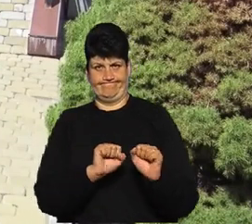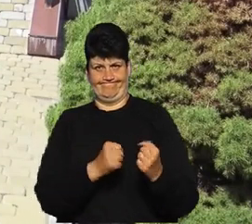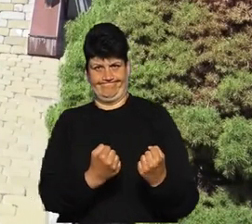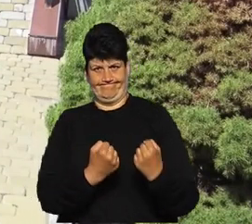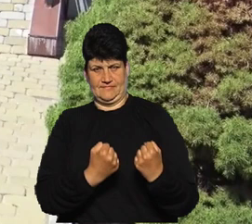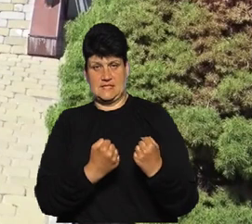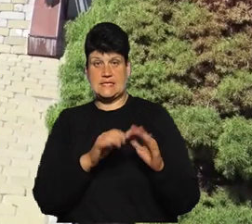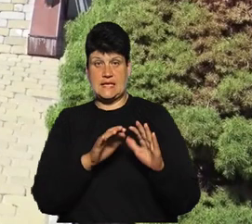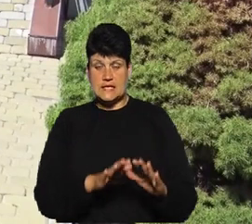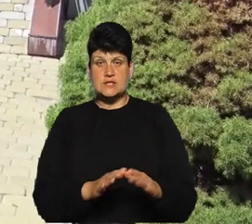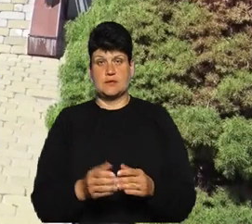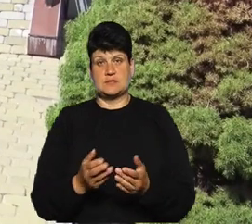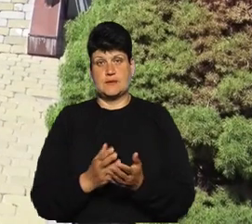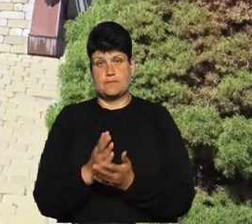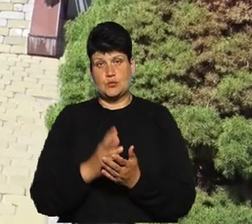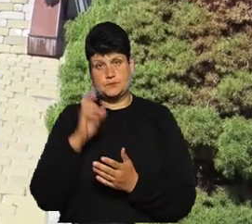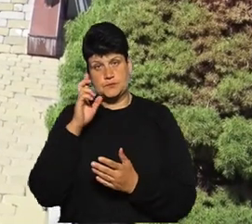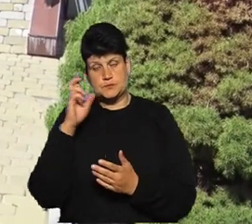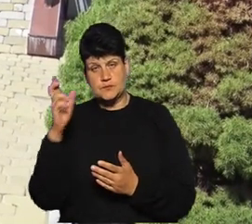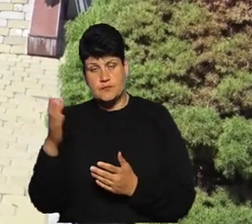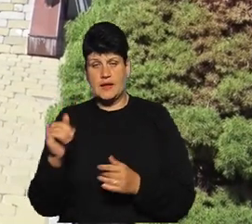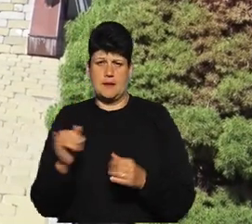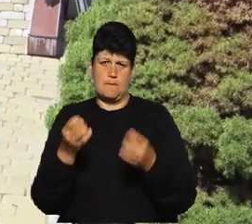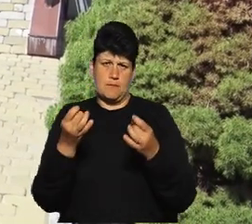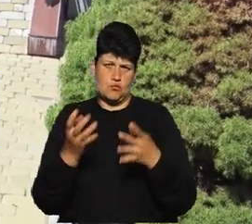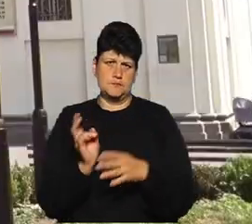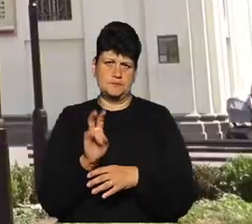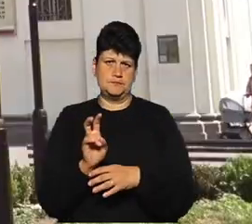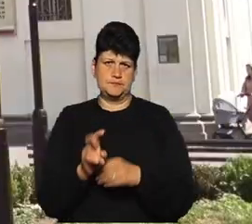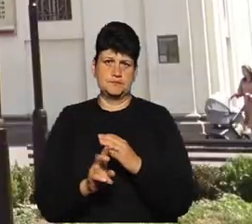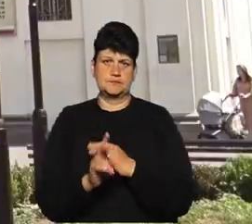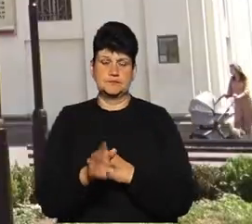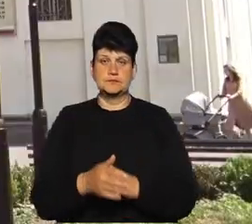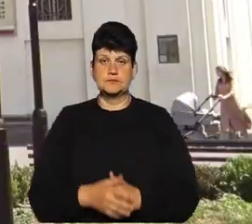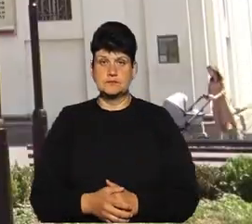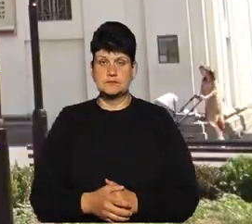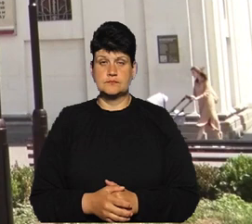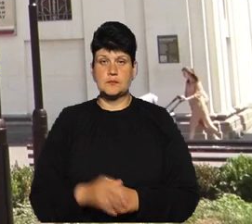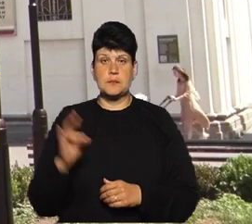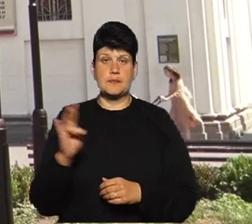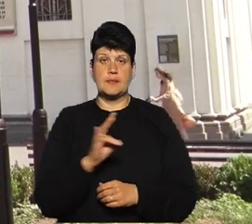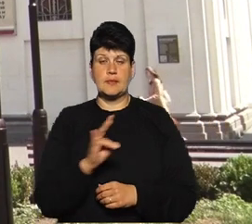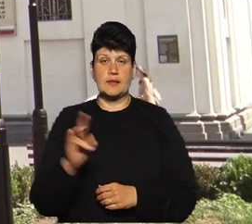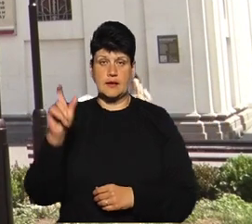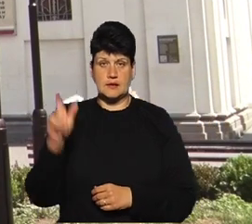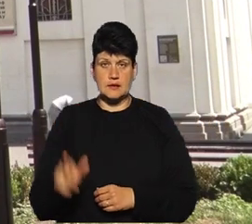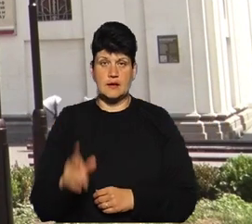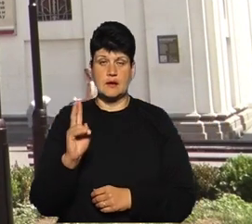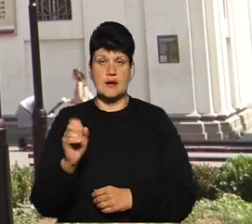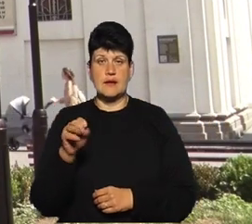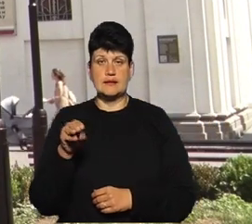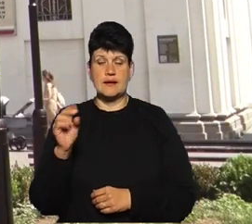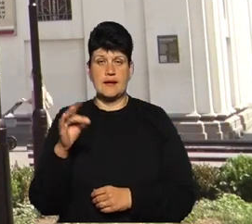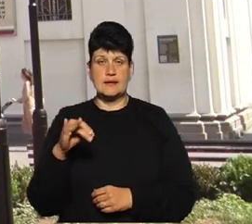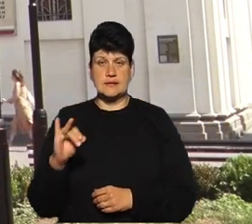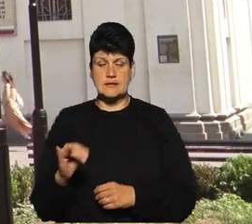під час богослужінь і під час просто відвідин даного храму. Настоятель архікатедрального собору отець Орест